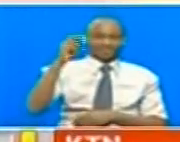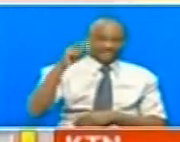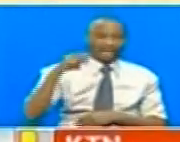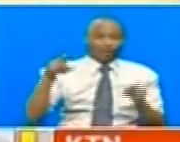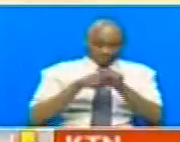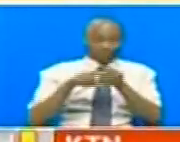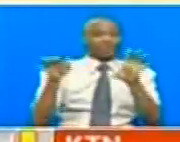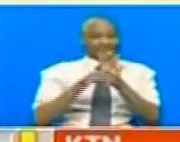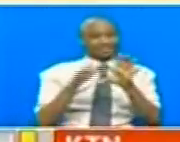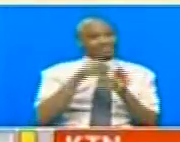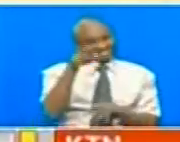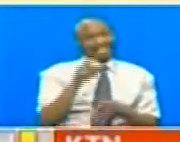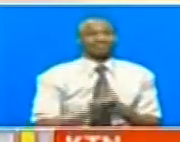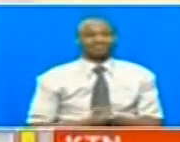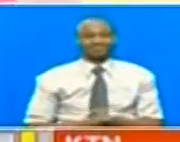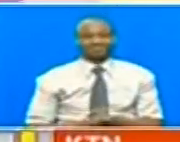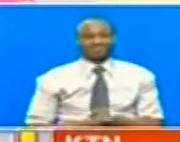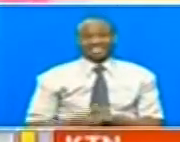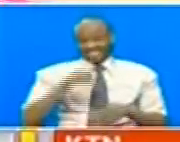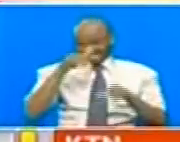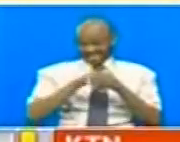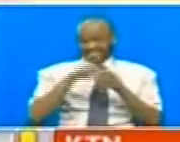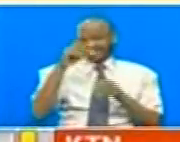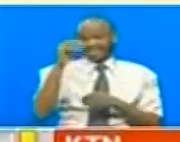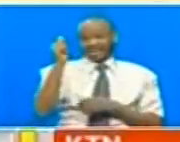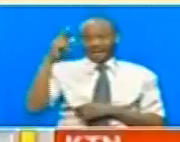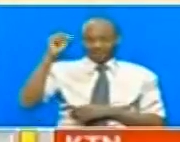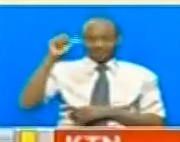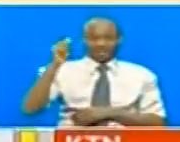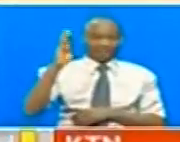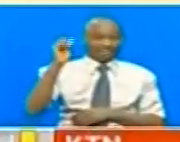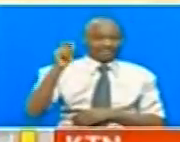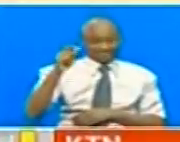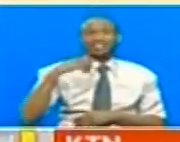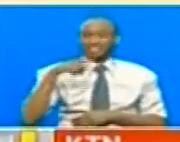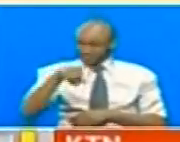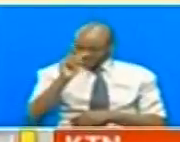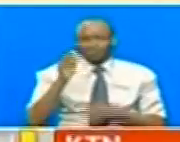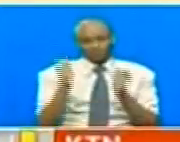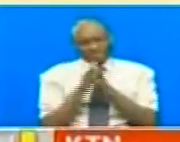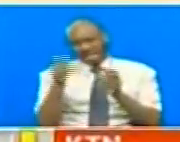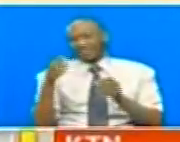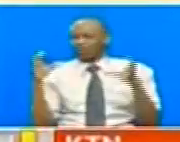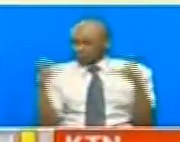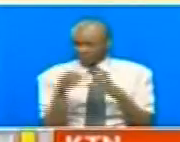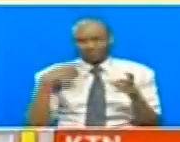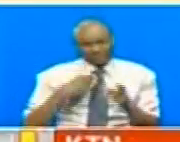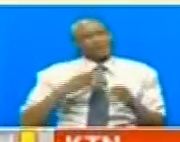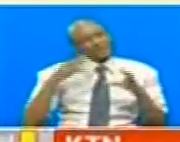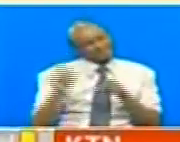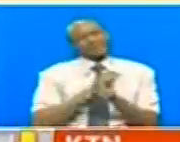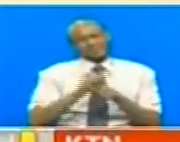wameorodheshwa kushiriki. Mjini Kapsabet, Biwott anaendelea na mazoezi akiwa kati ya kikundi cha wanariadha wengine